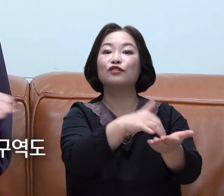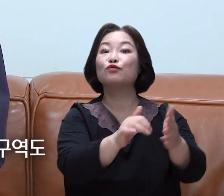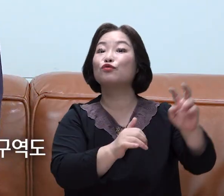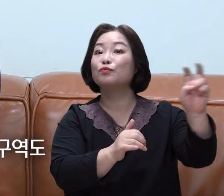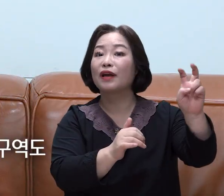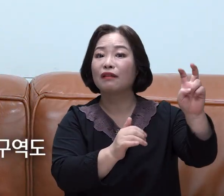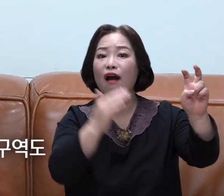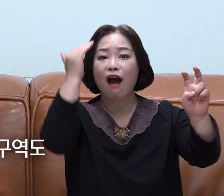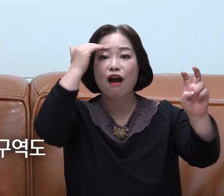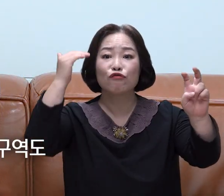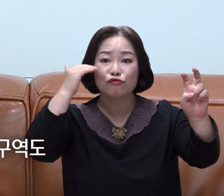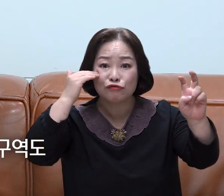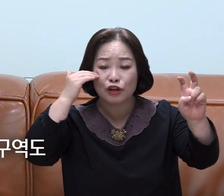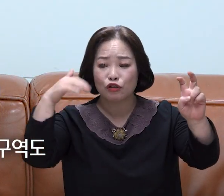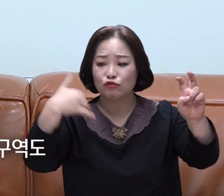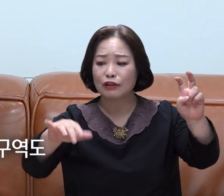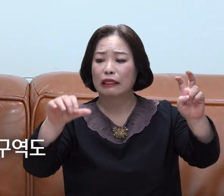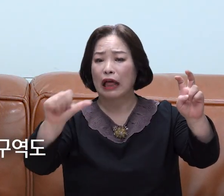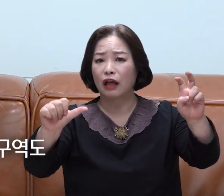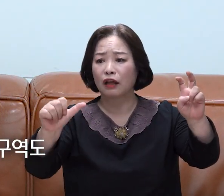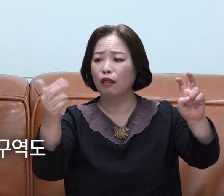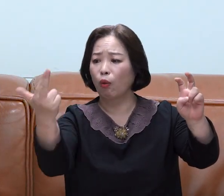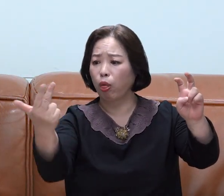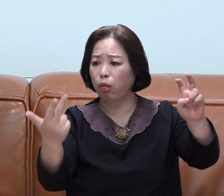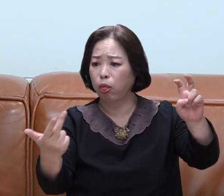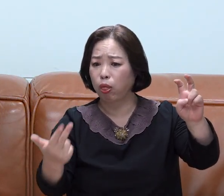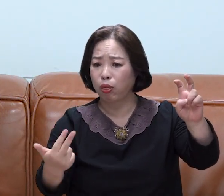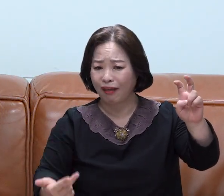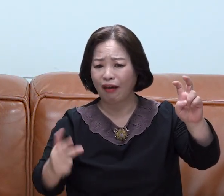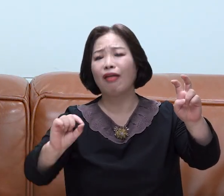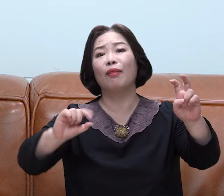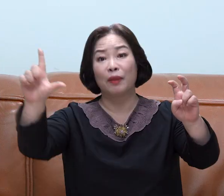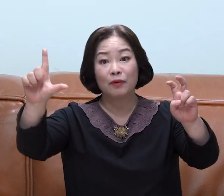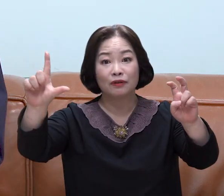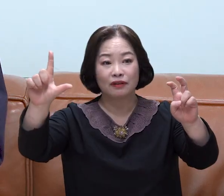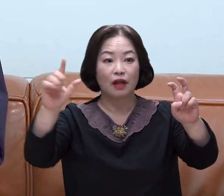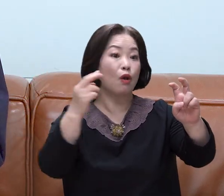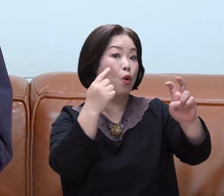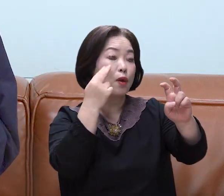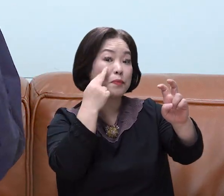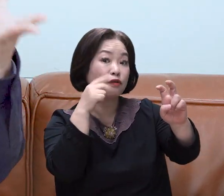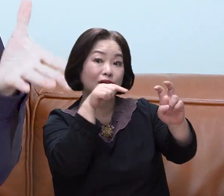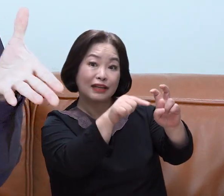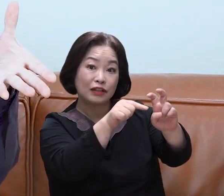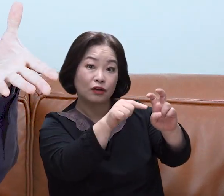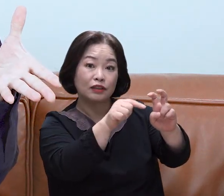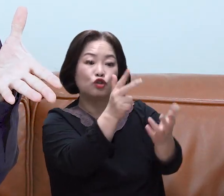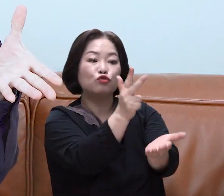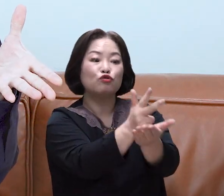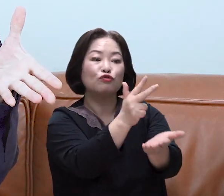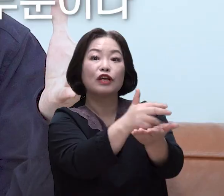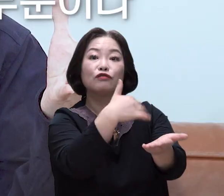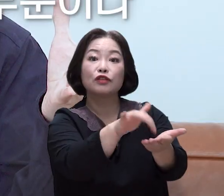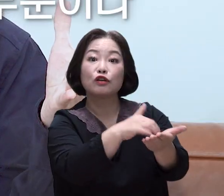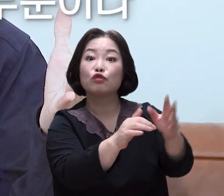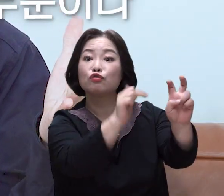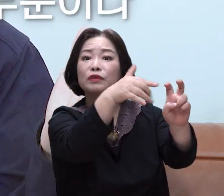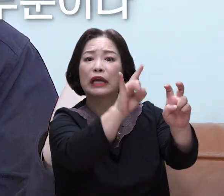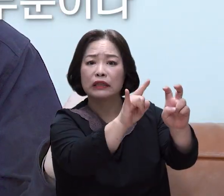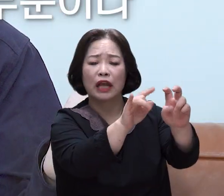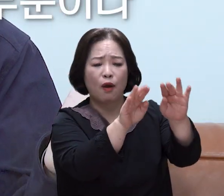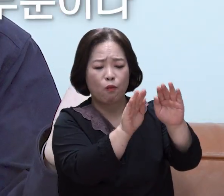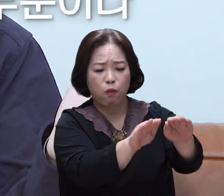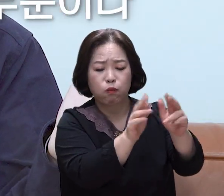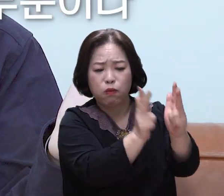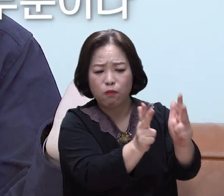그런데 한국은 5개 있는 장애인 주차구역도 비어 있을 때가 많은데, 미국은 20개 있는 주차구역이 항상 꽉